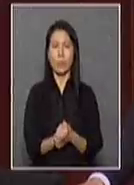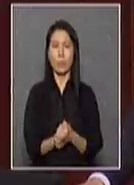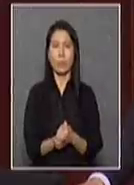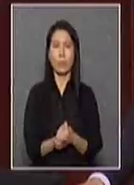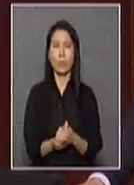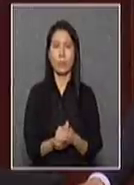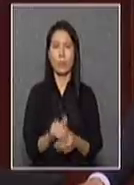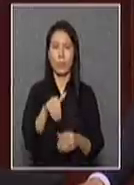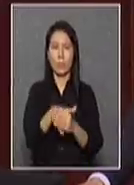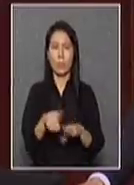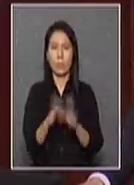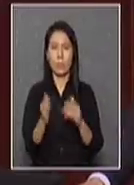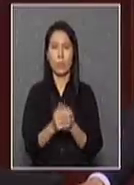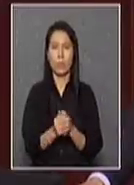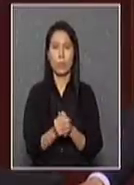開始表決。